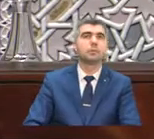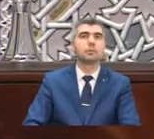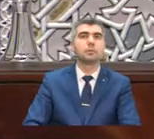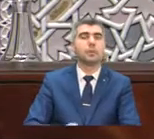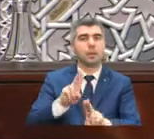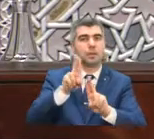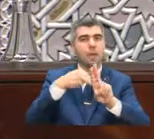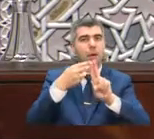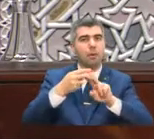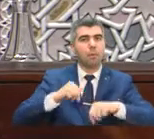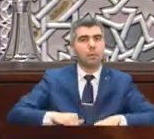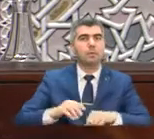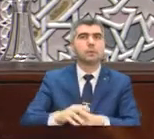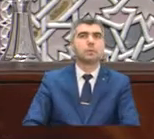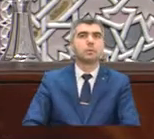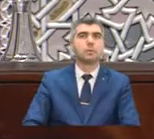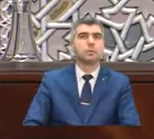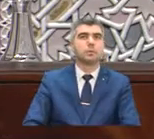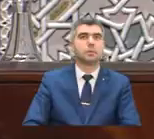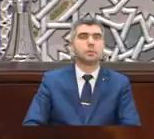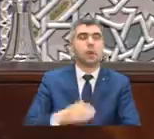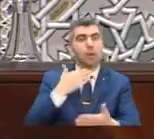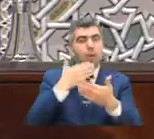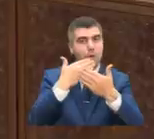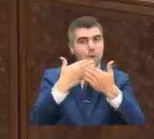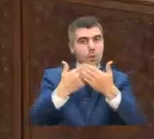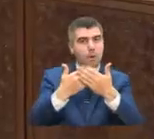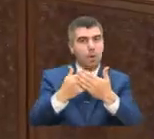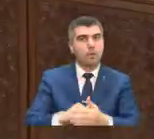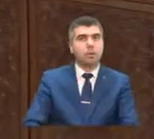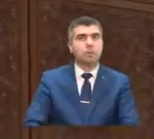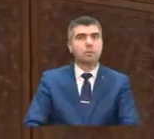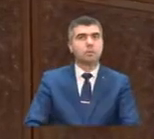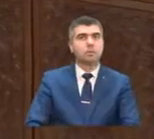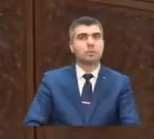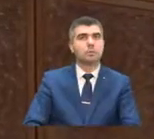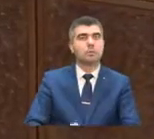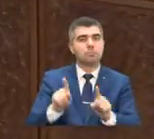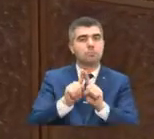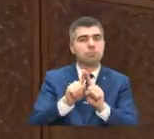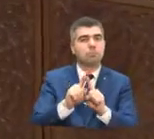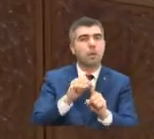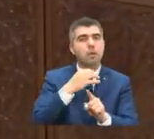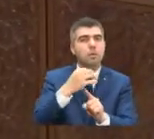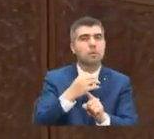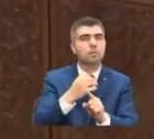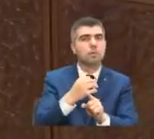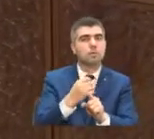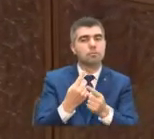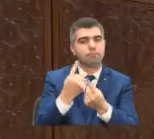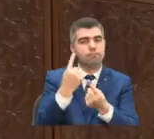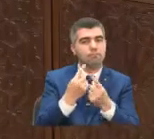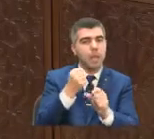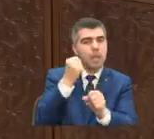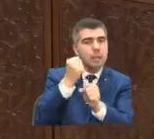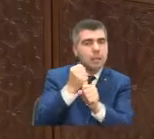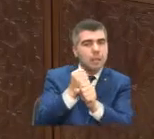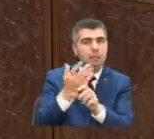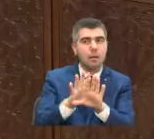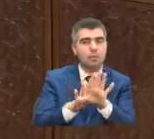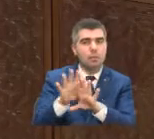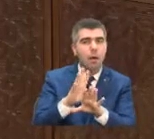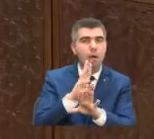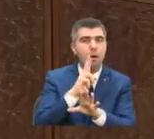جواب سيد الوزير. أشكر السيد النائب المحترم، نعطيت بعض العناوين ديال شنو كتقوم به الدولة المغربية، الحكومة